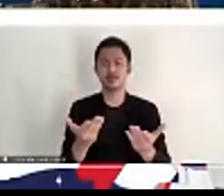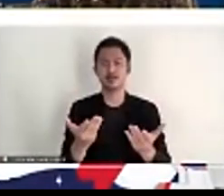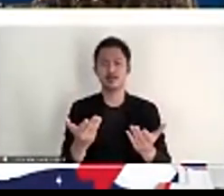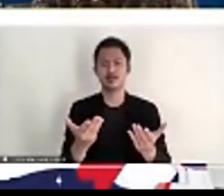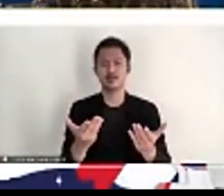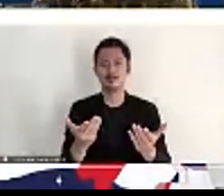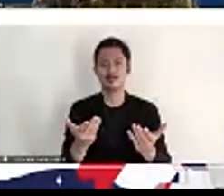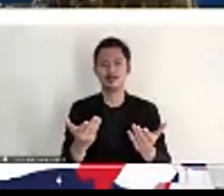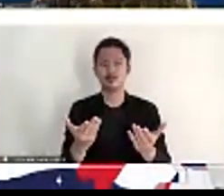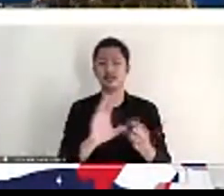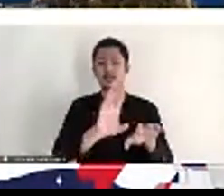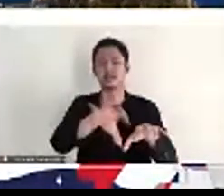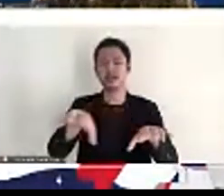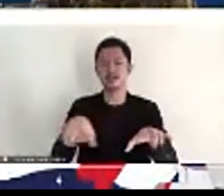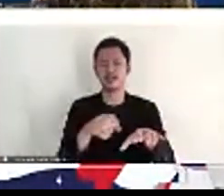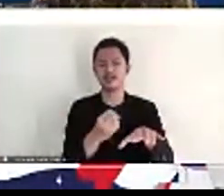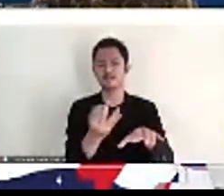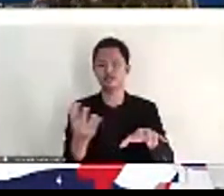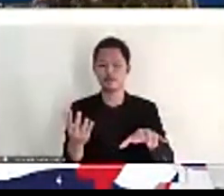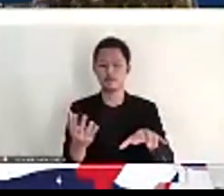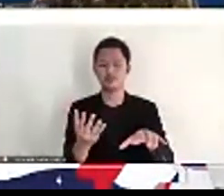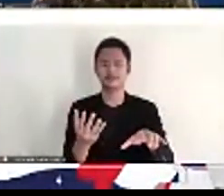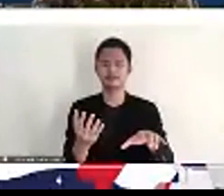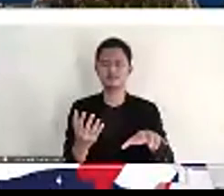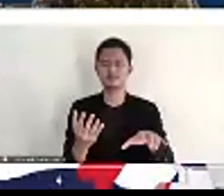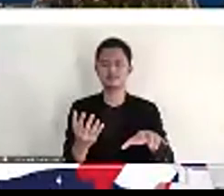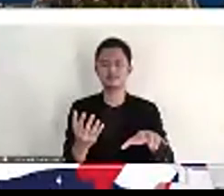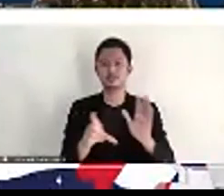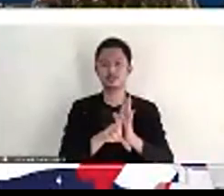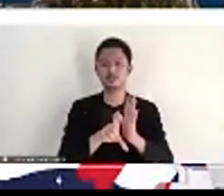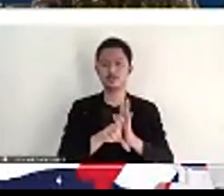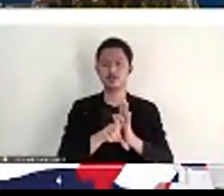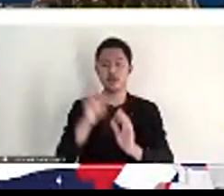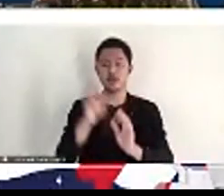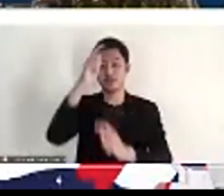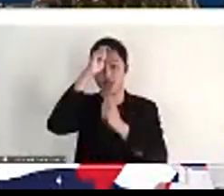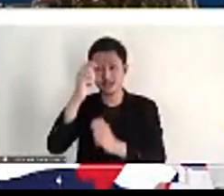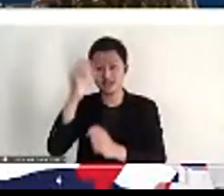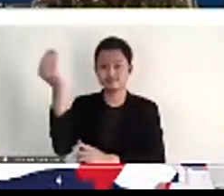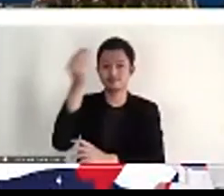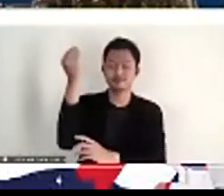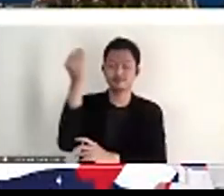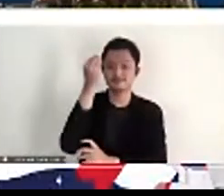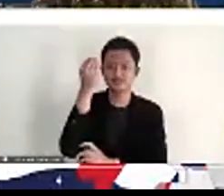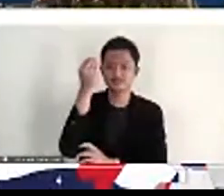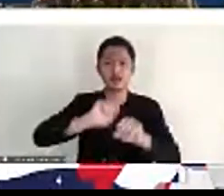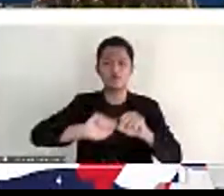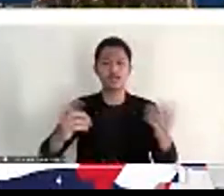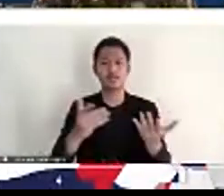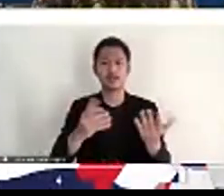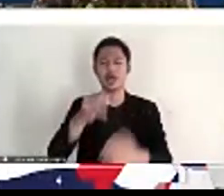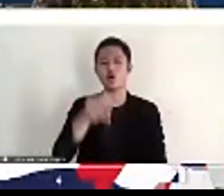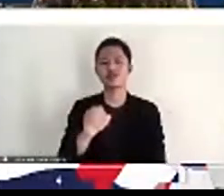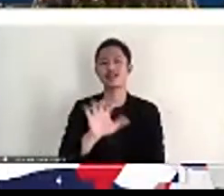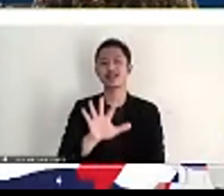beberapa daerah itu misalnya misalnya kegiatan jelajah toleransi itu kita laksanakan di lima kota